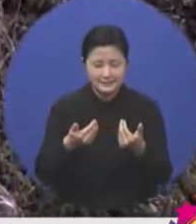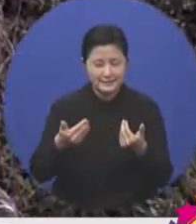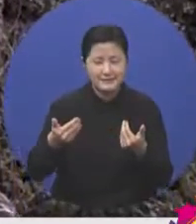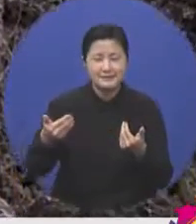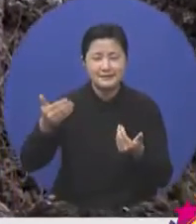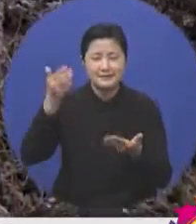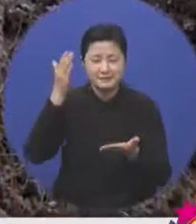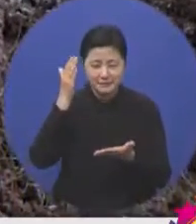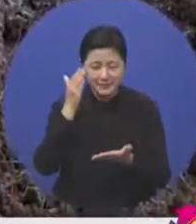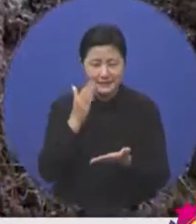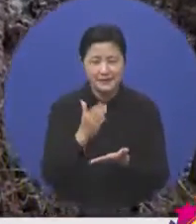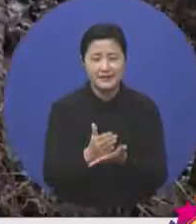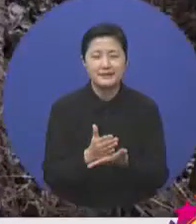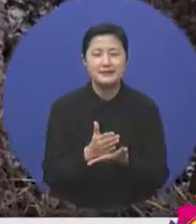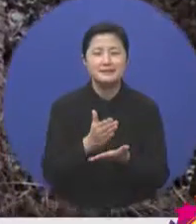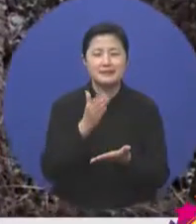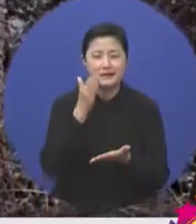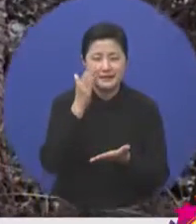헤어지지